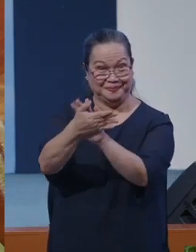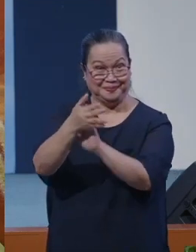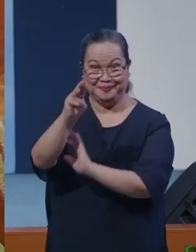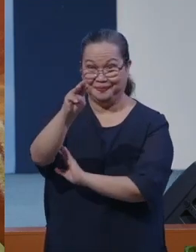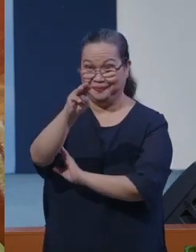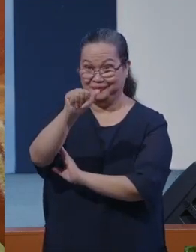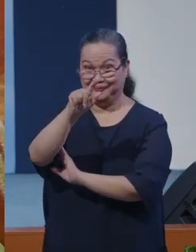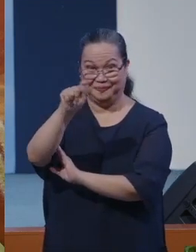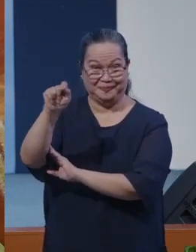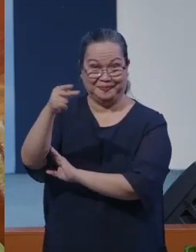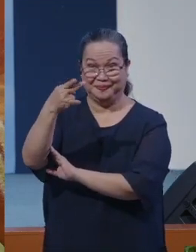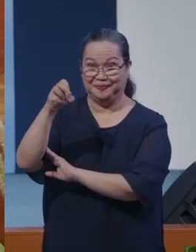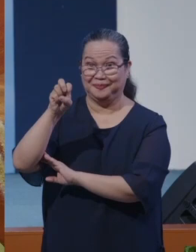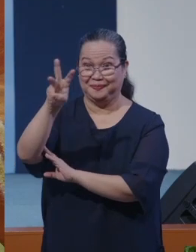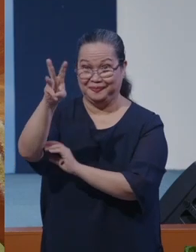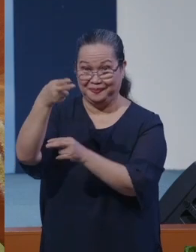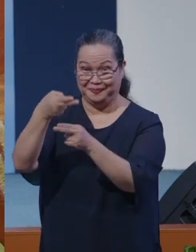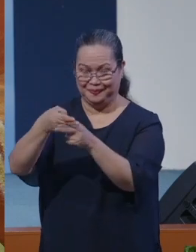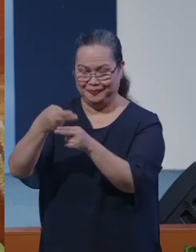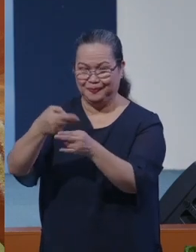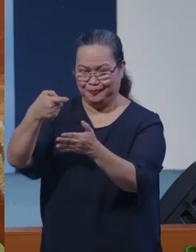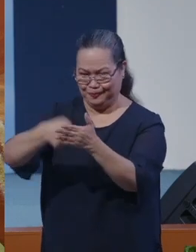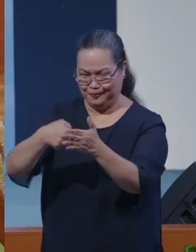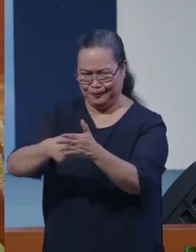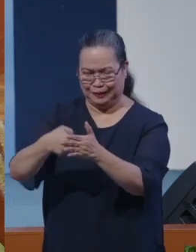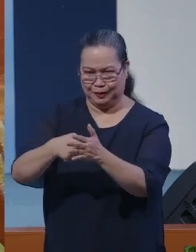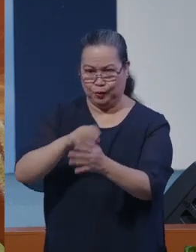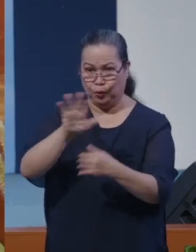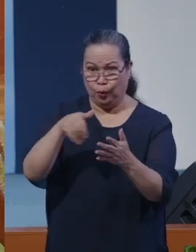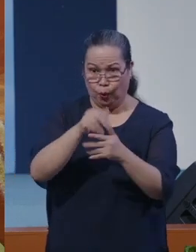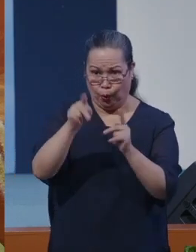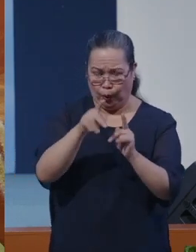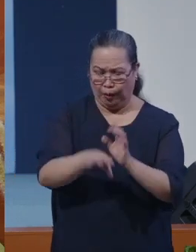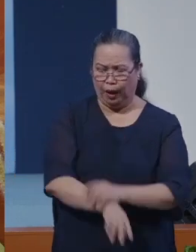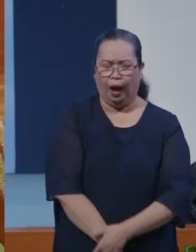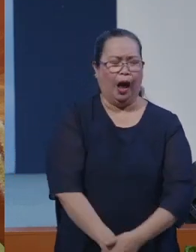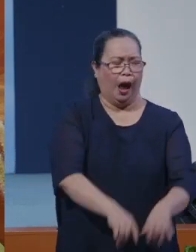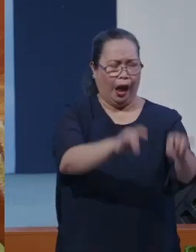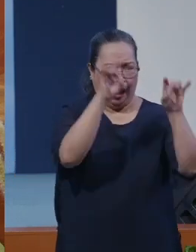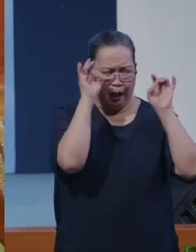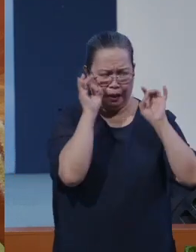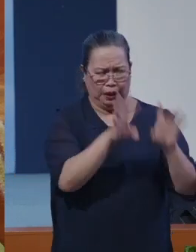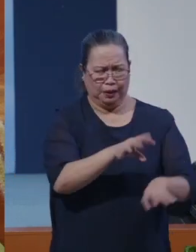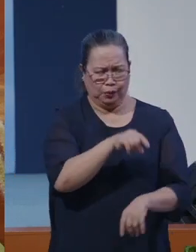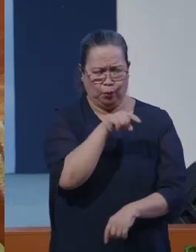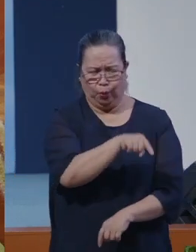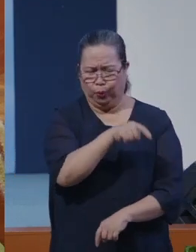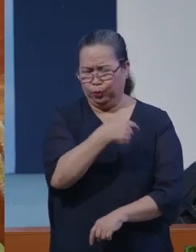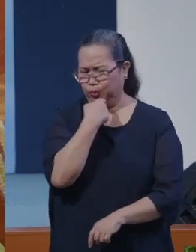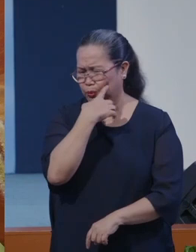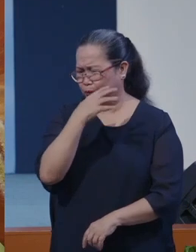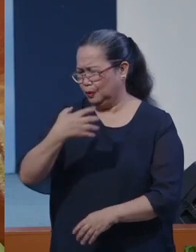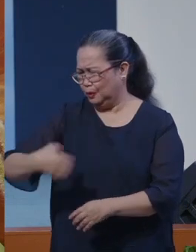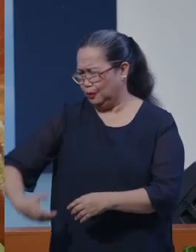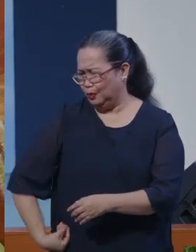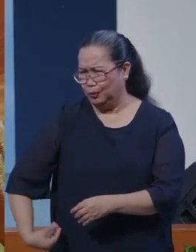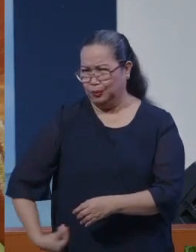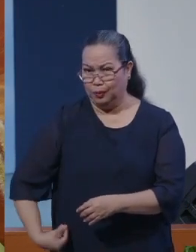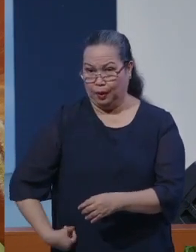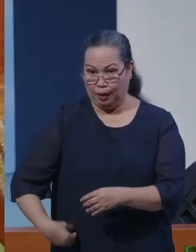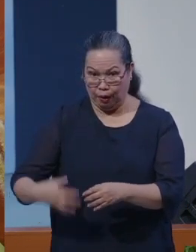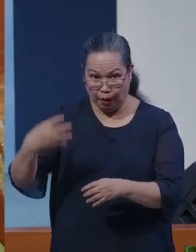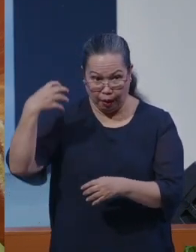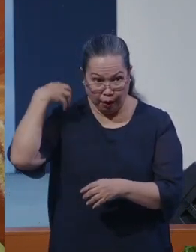na ito. Siya po ay tax collector. Kinamumuhian po siya ng kanyang mga kababayan. Lalo naman po yung kanyang